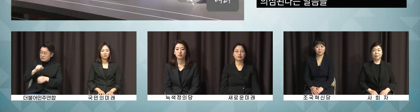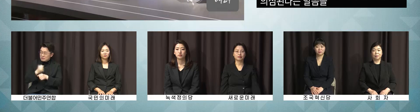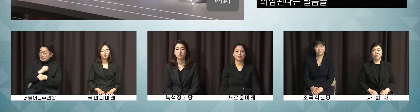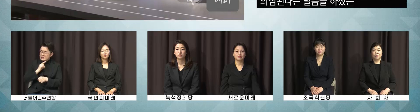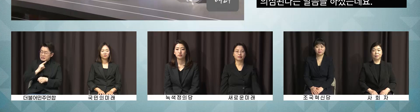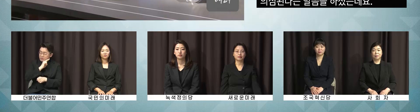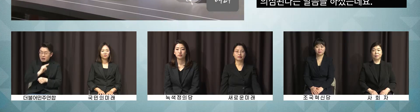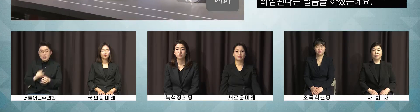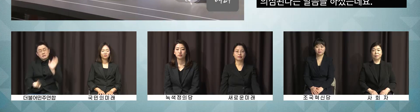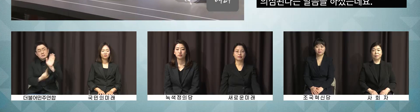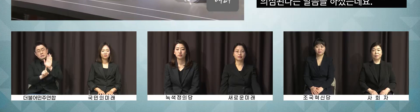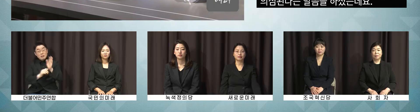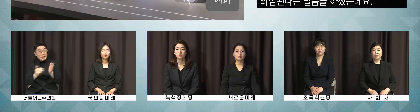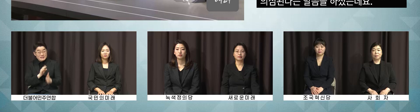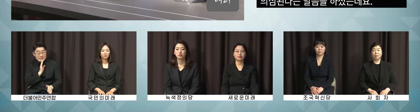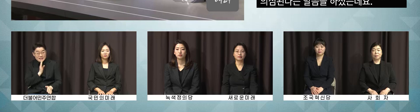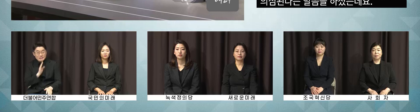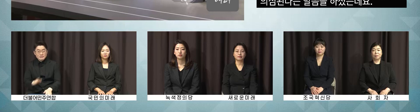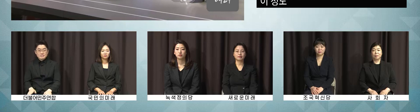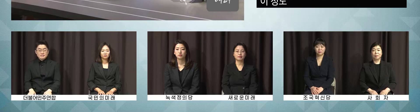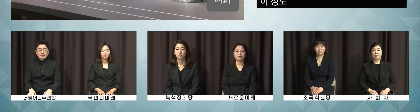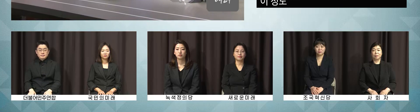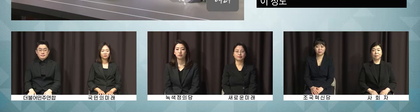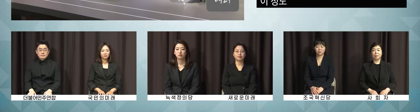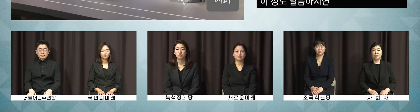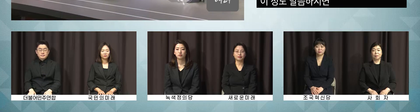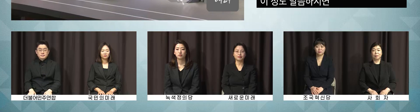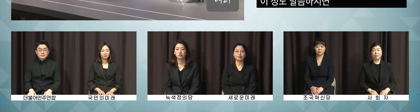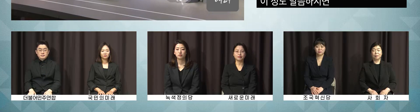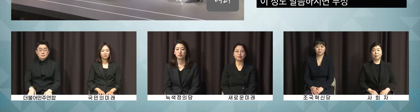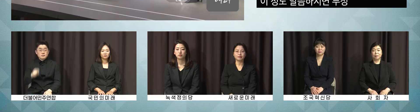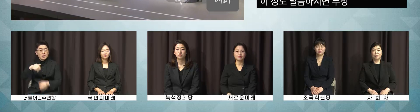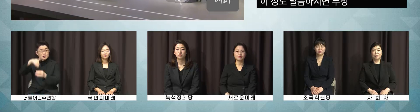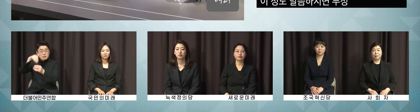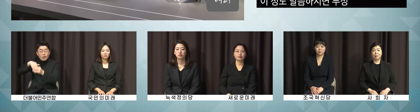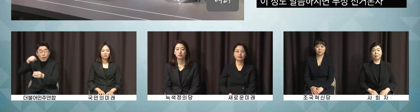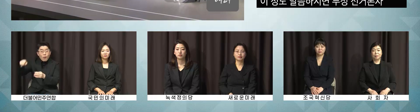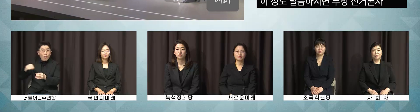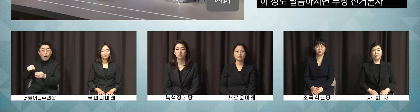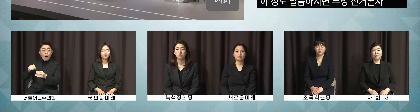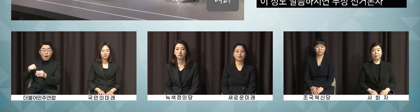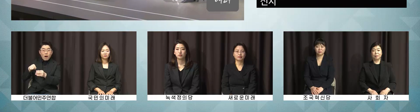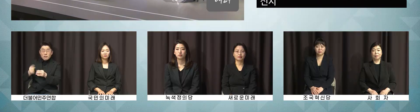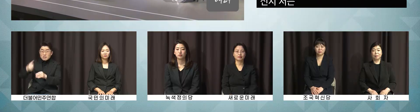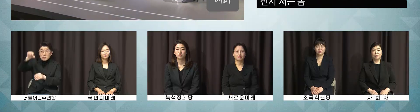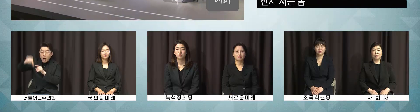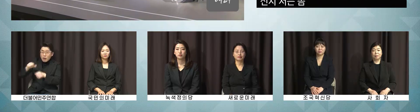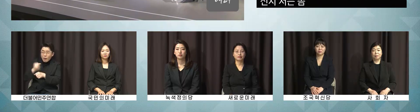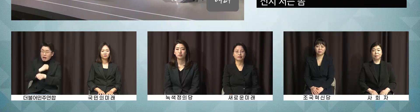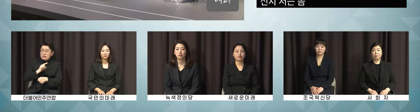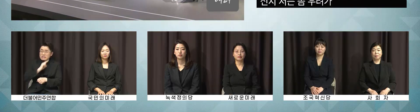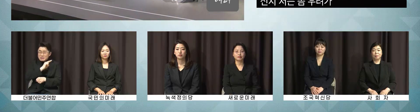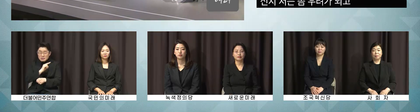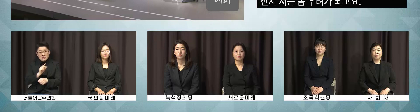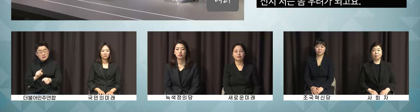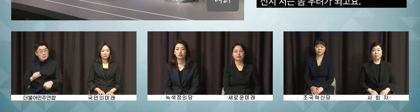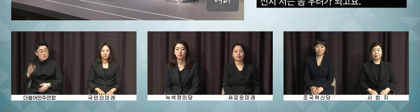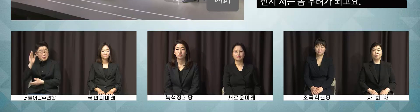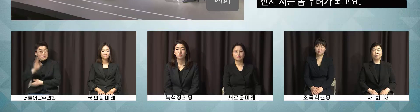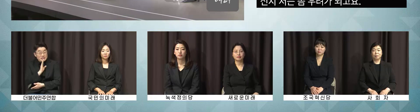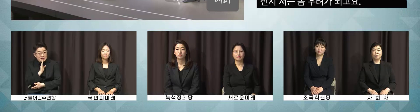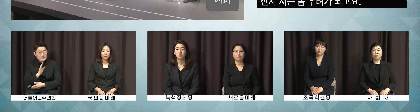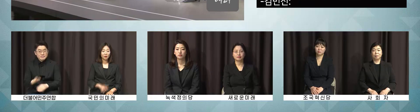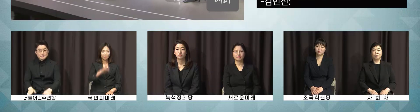하셨는데요. 이 정도 말씀하시면은 부정선거론자 아니신지 저는 좀 우려가 되고요. 네. 저는 이